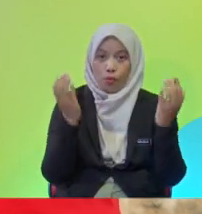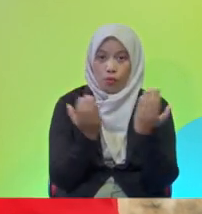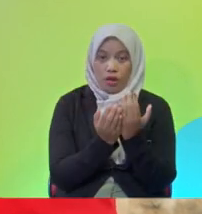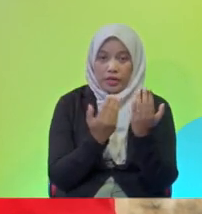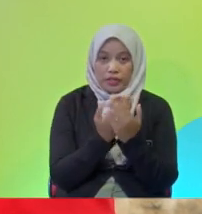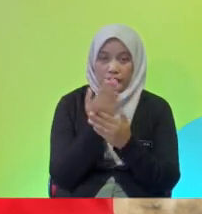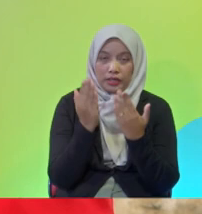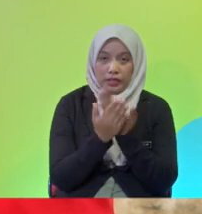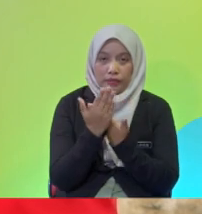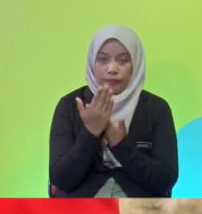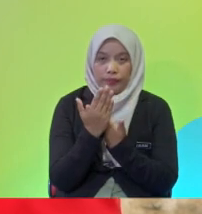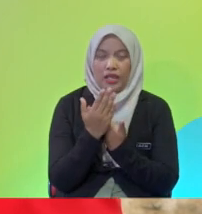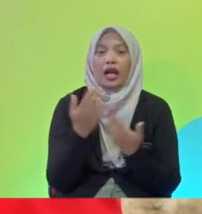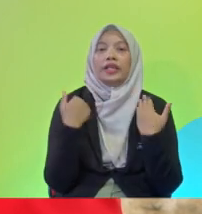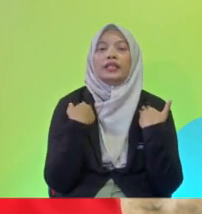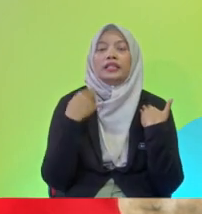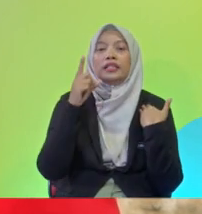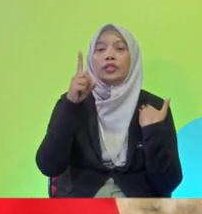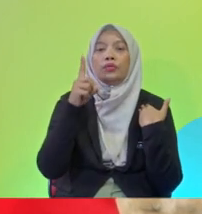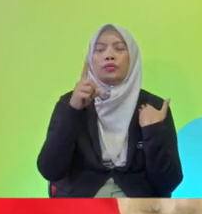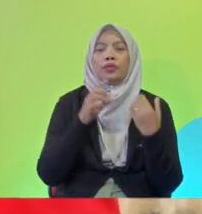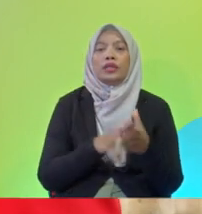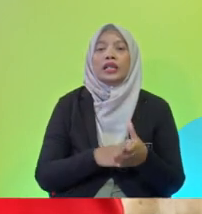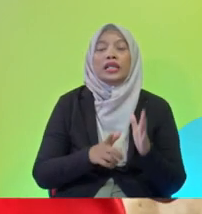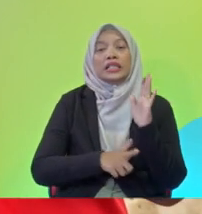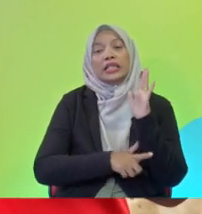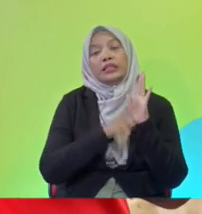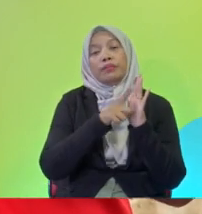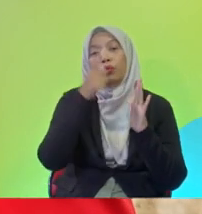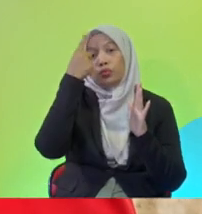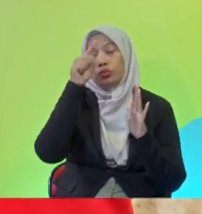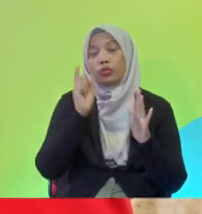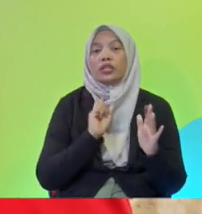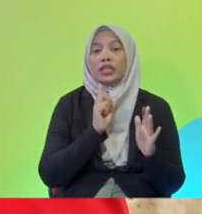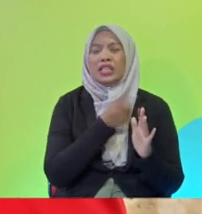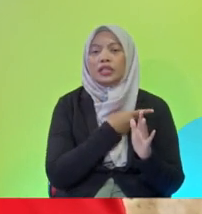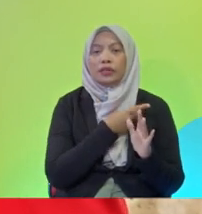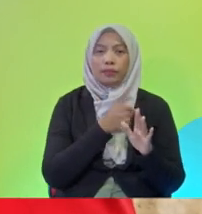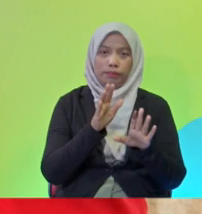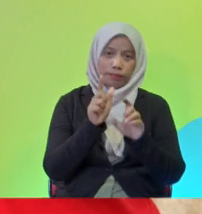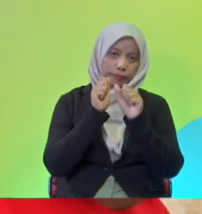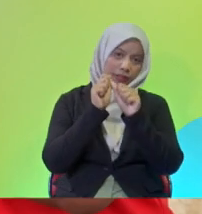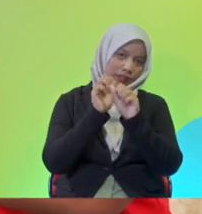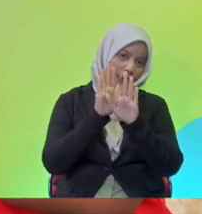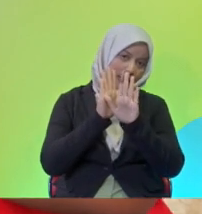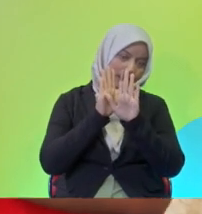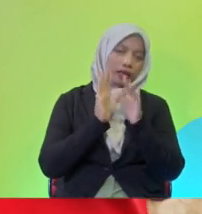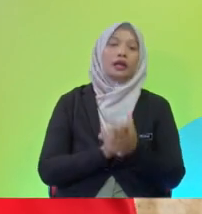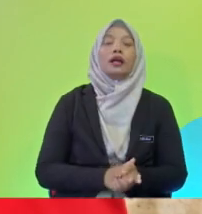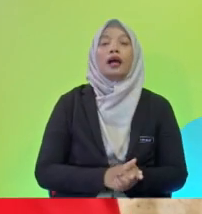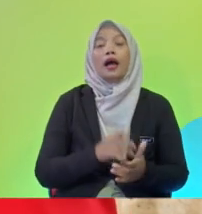Jadi kita ada satu orang kata advantage, okay, kelebihan untuk kita strategi bertahan. Jadi apa yang Iqbal buat